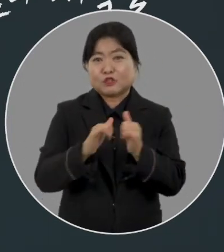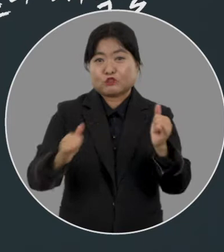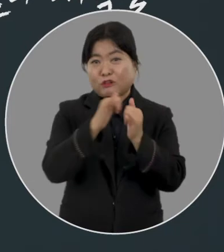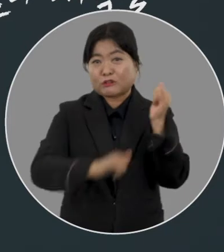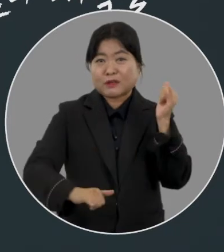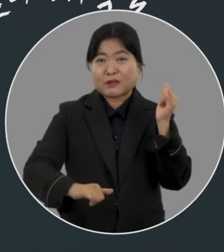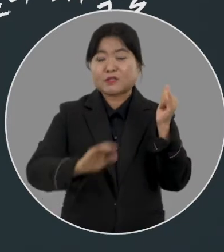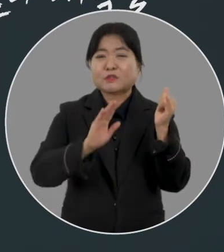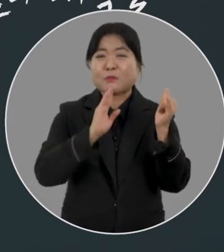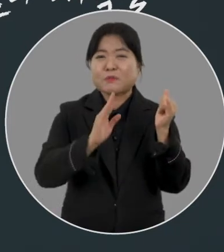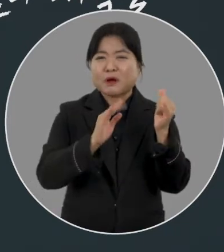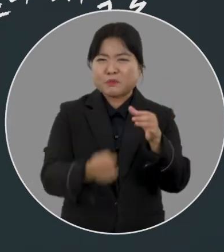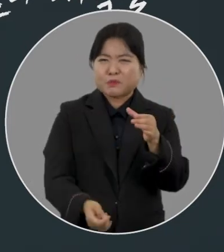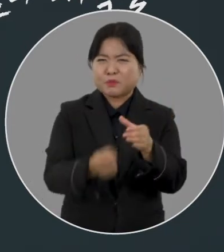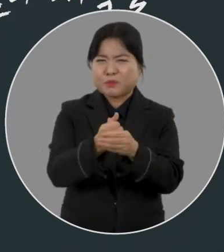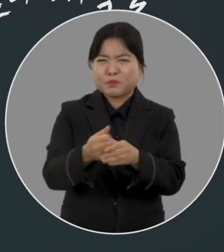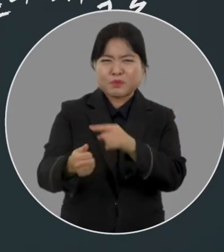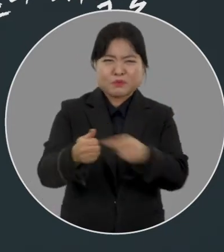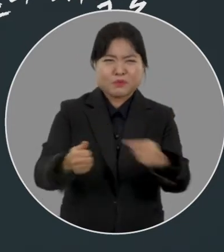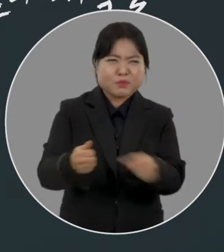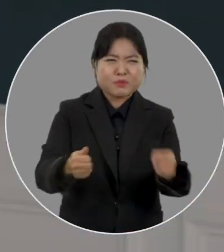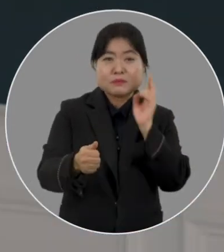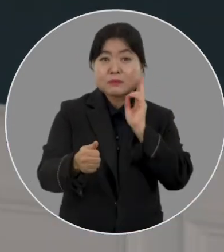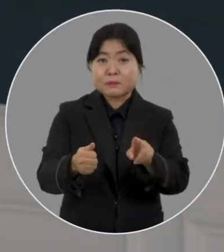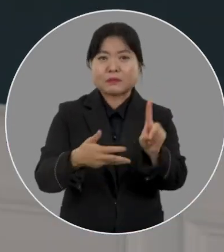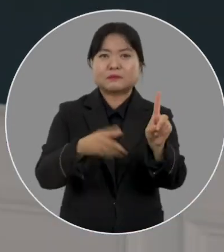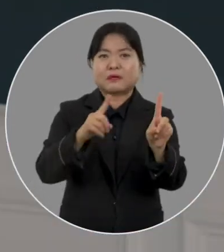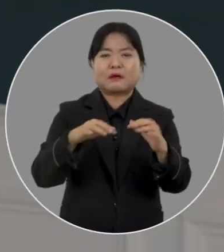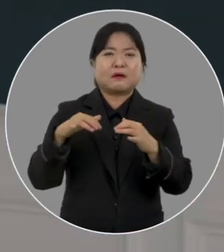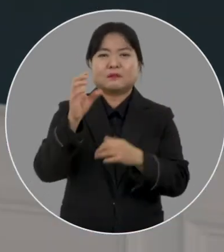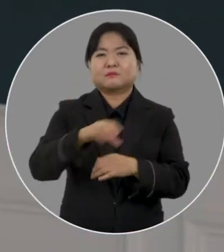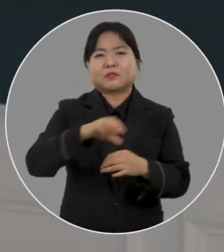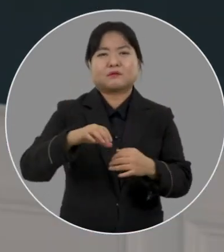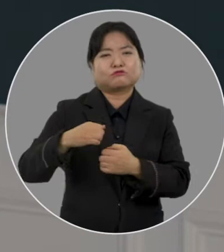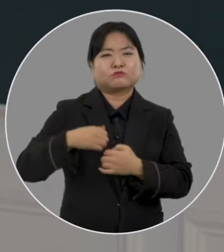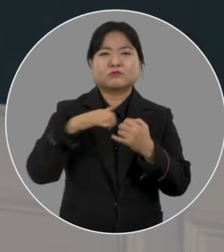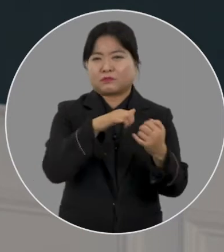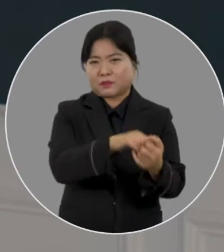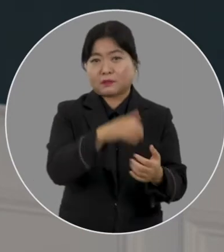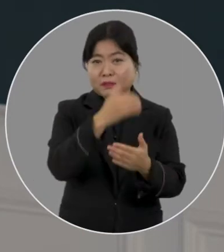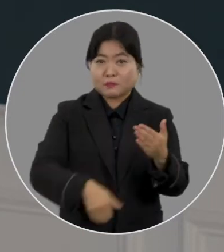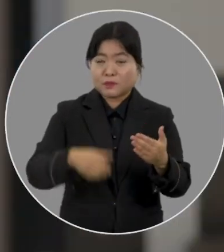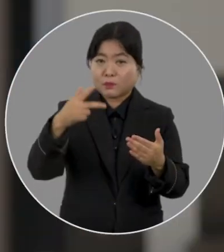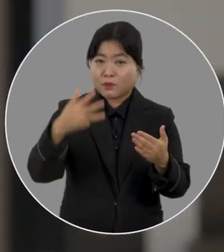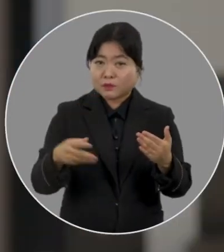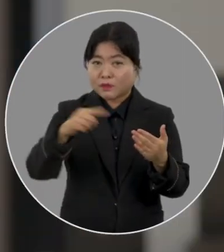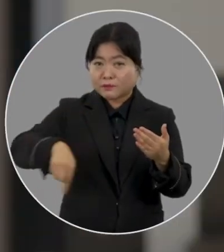드문 대사륙을 벌였던 것도 1차 십자군 전쟁입니다. 나머지 7차례 내지 8차례의